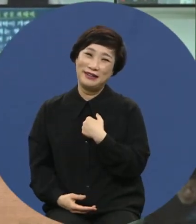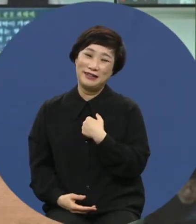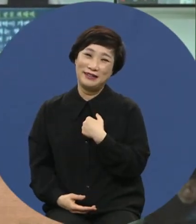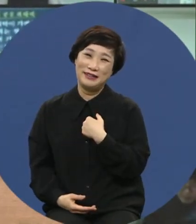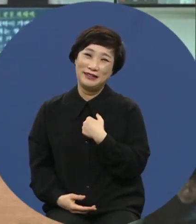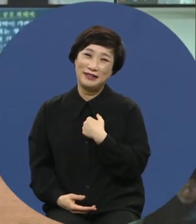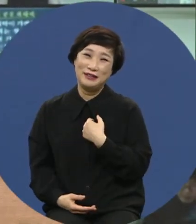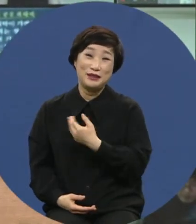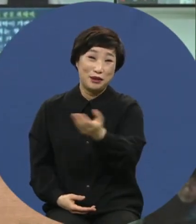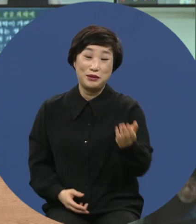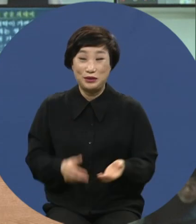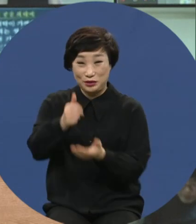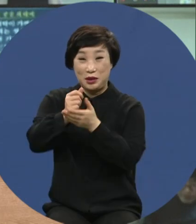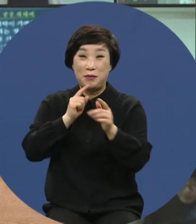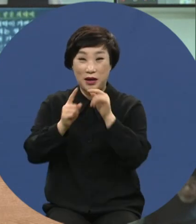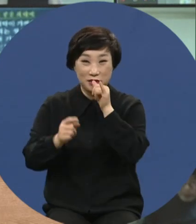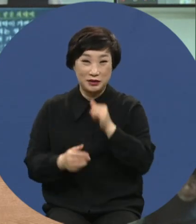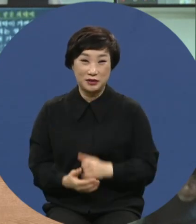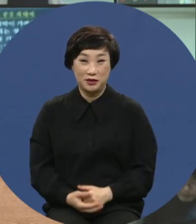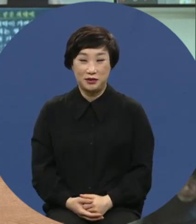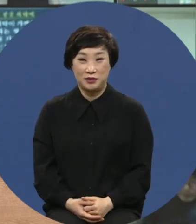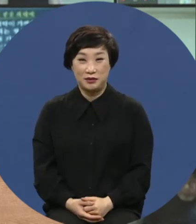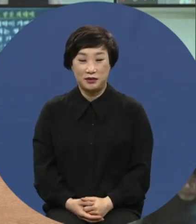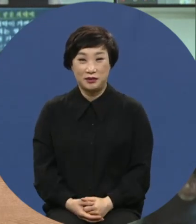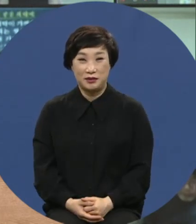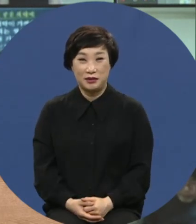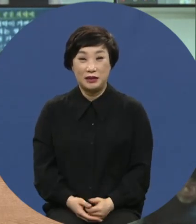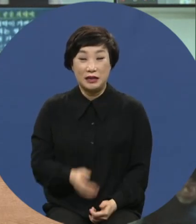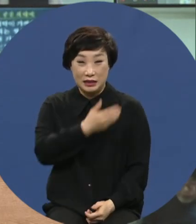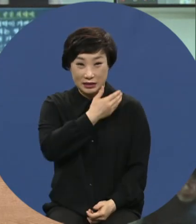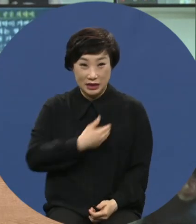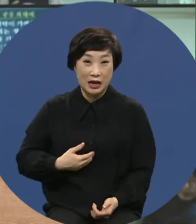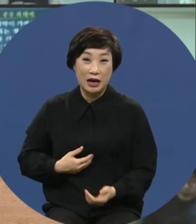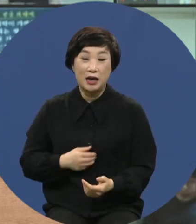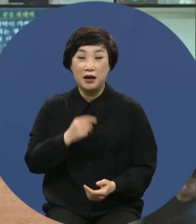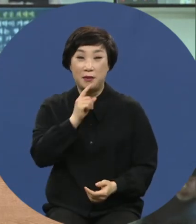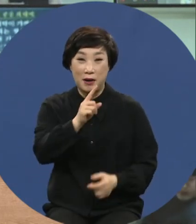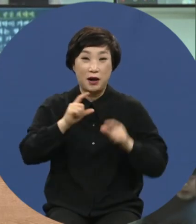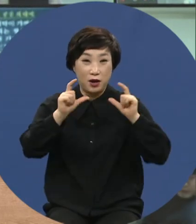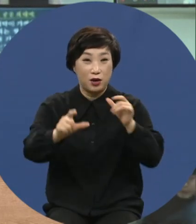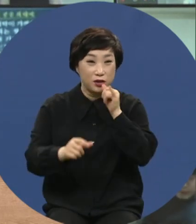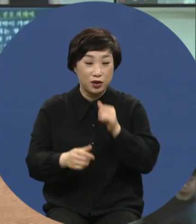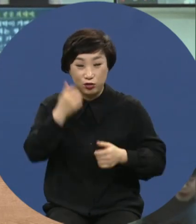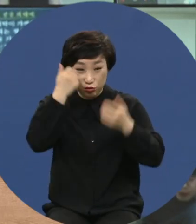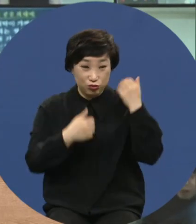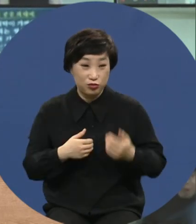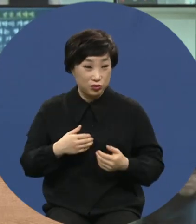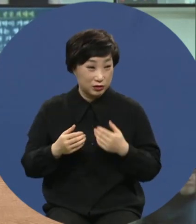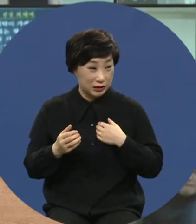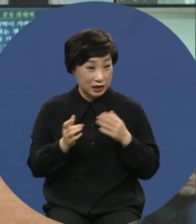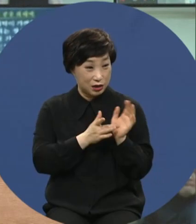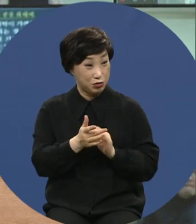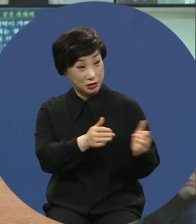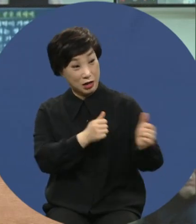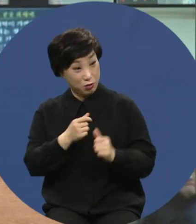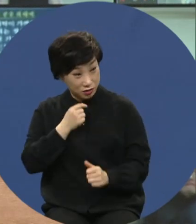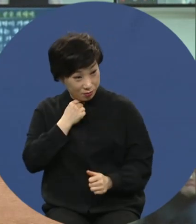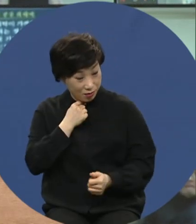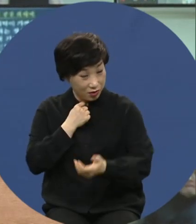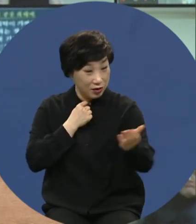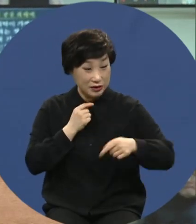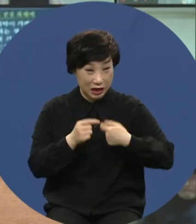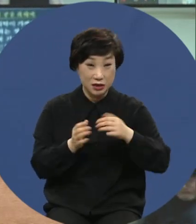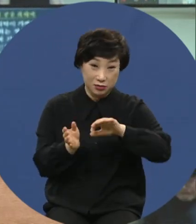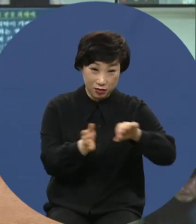주님 말씀하셨어요. 제자들에게 이르시되 아무든지 나를 따라오려거든